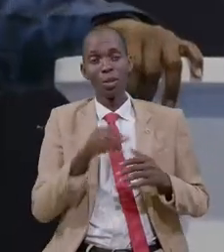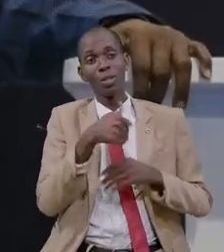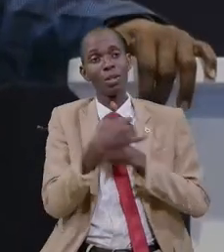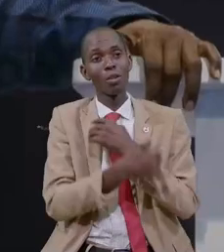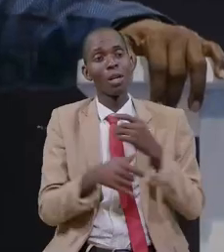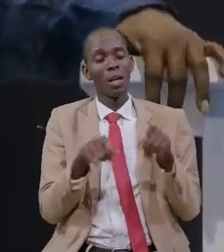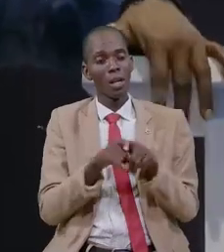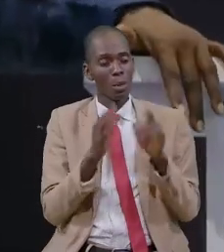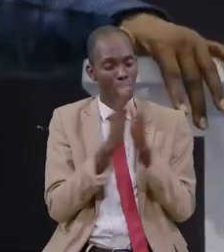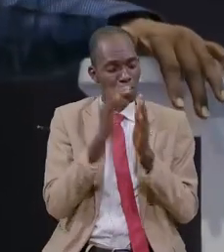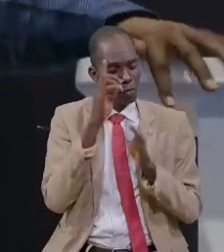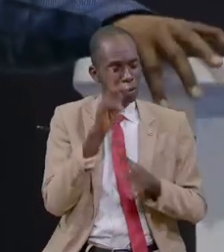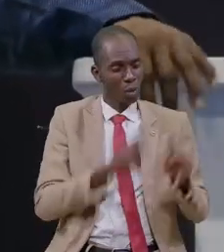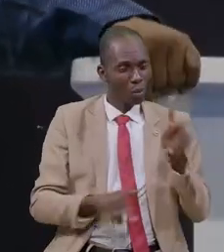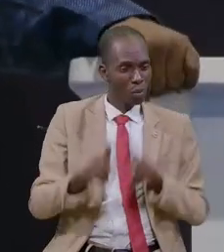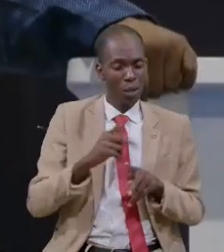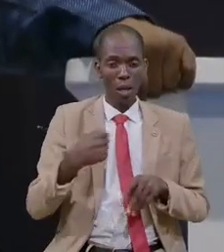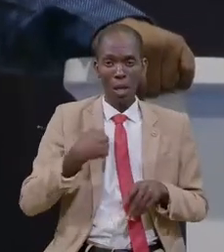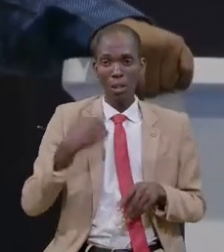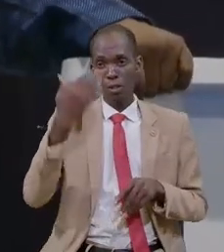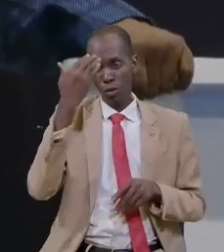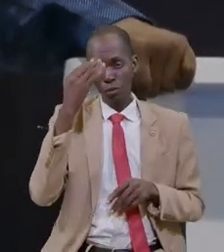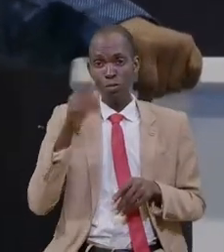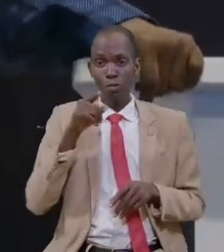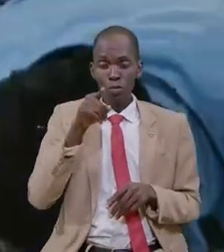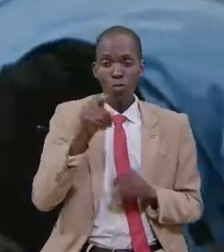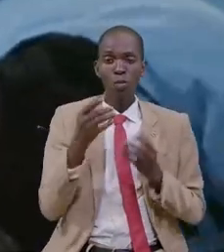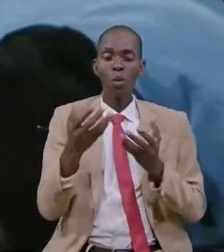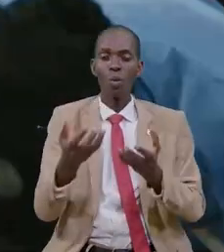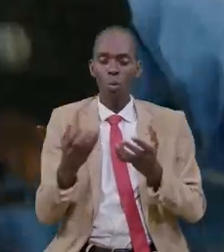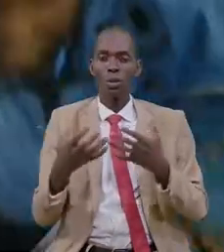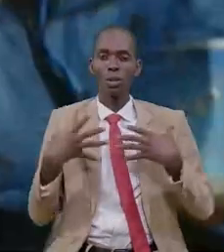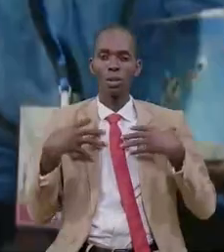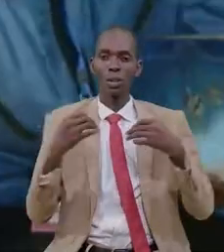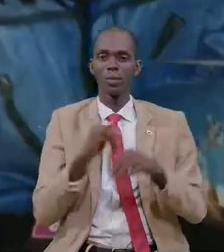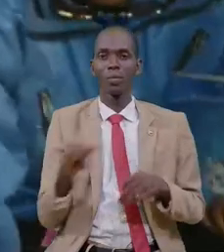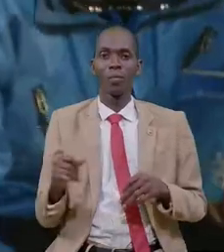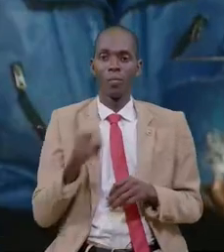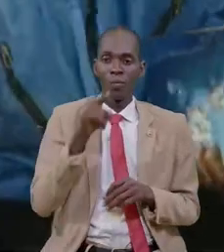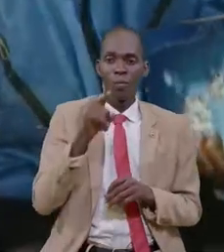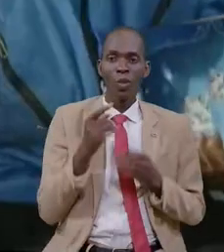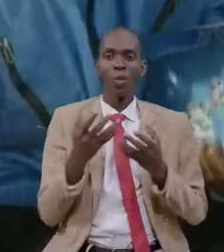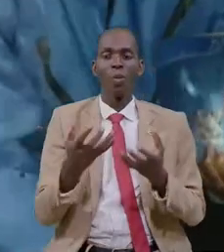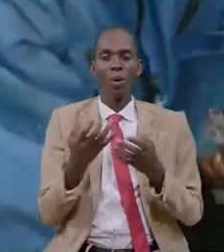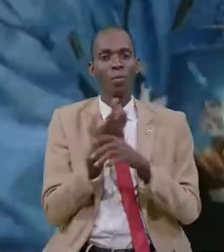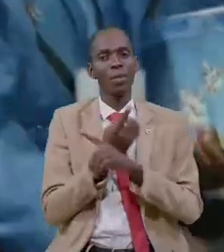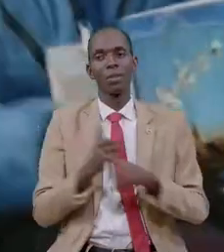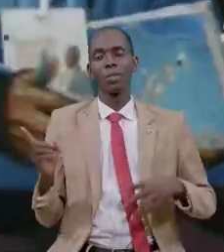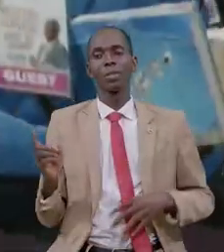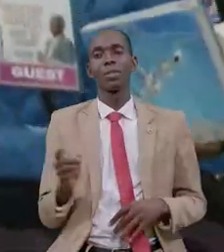prié pour les gens, je sais que tu veux la guérison. Tu veux la